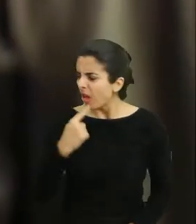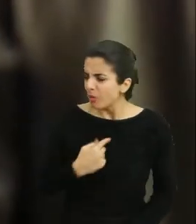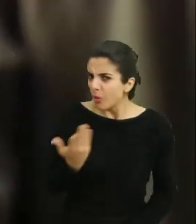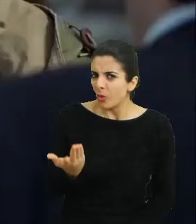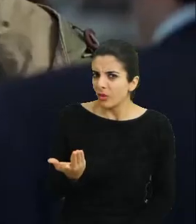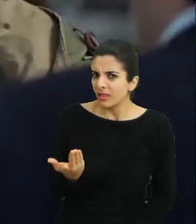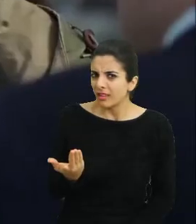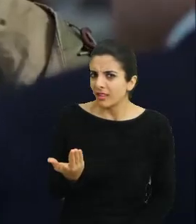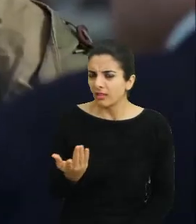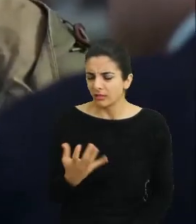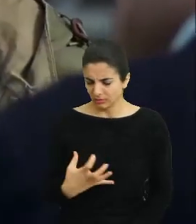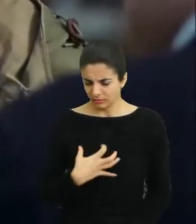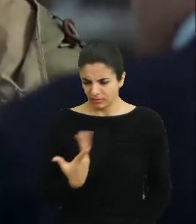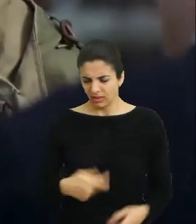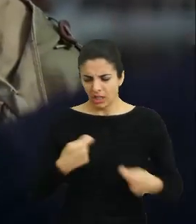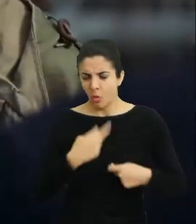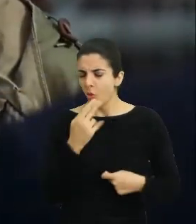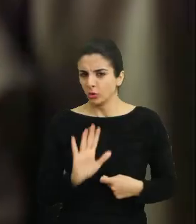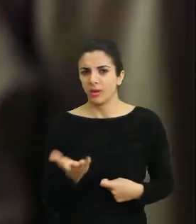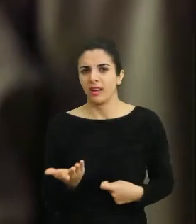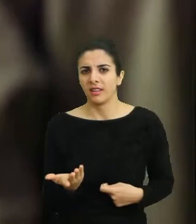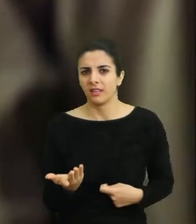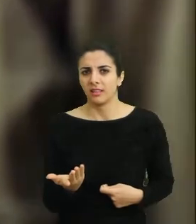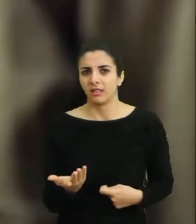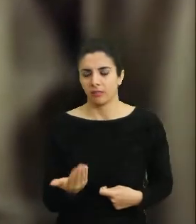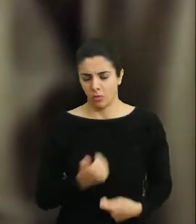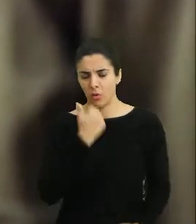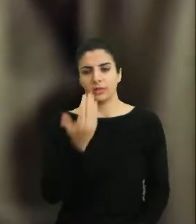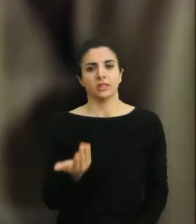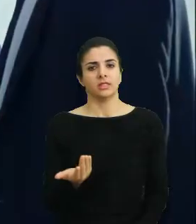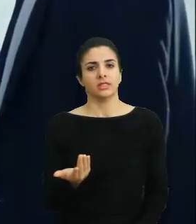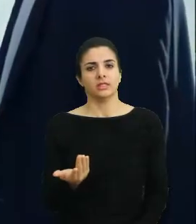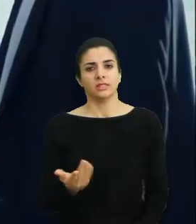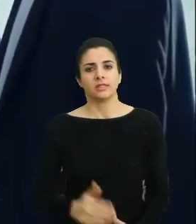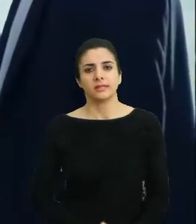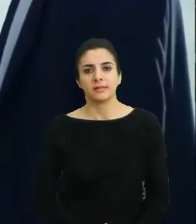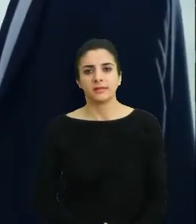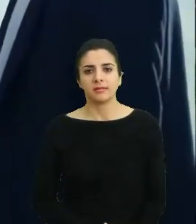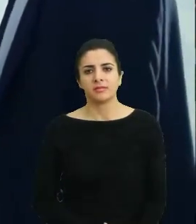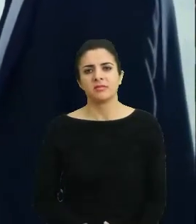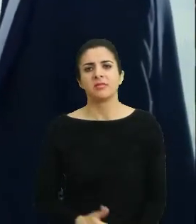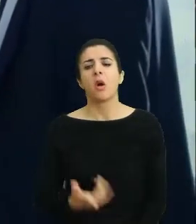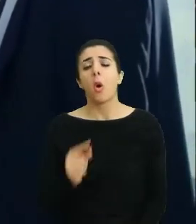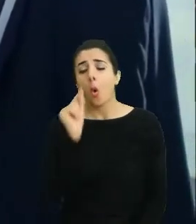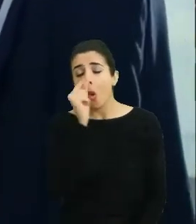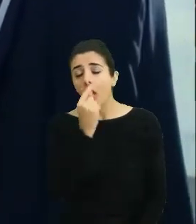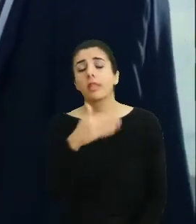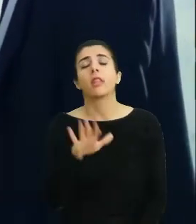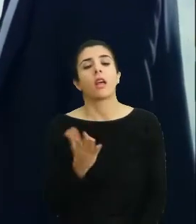de? Kendine gel, saçma saçma konuşma. Olur mu hiç öyle şey? Sen bu işler o kadar kolay